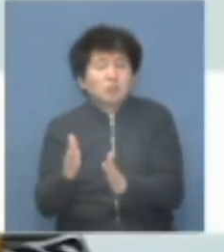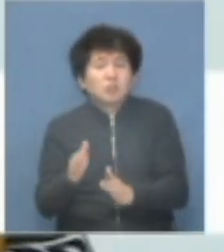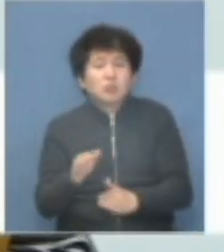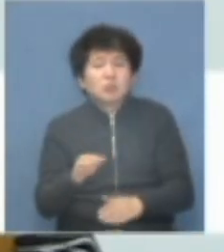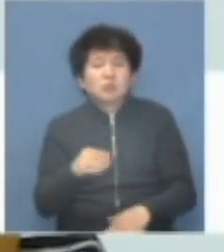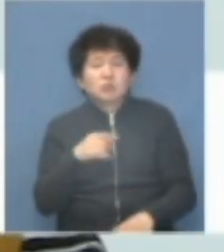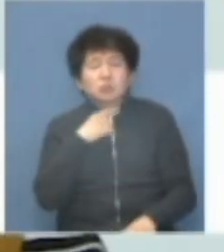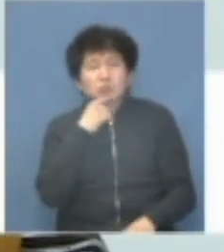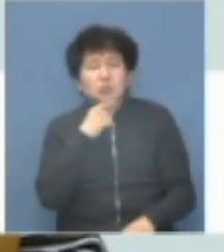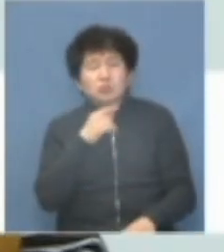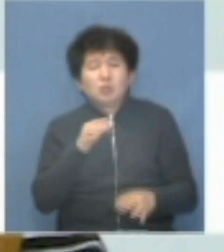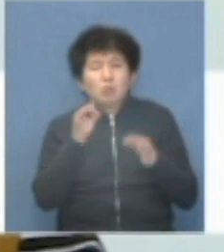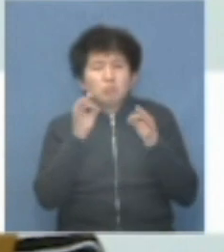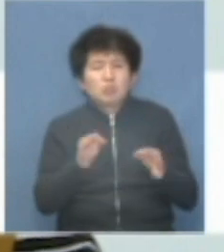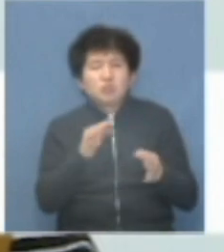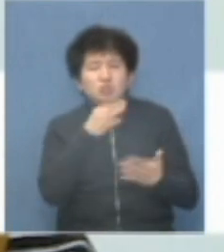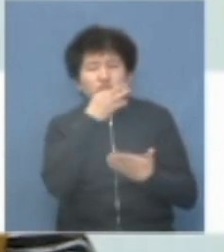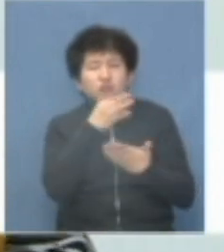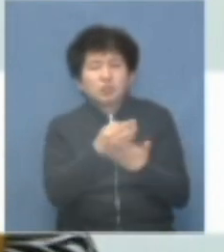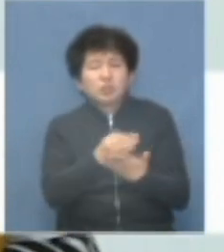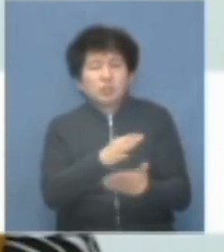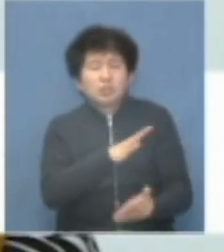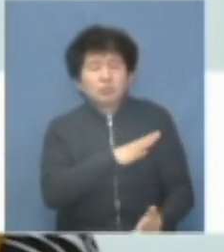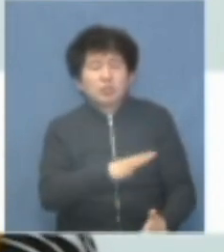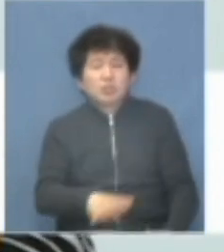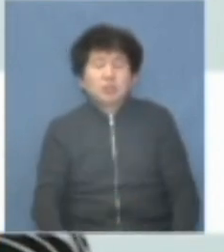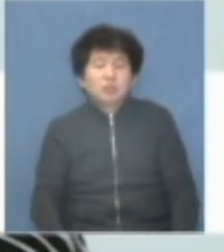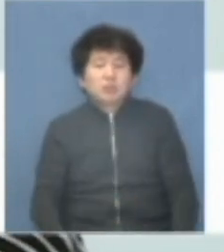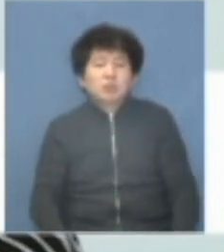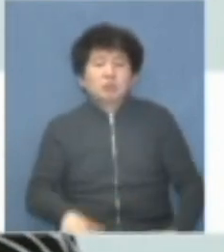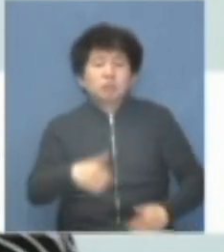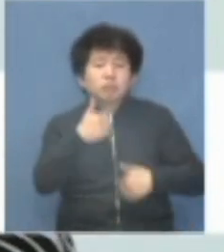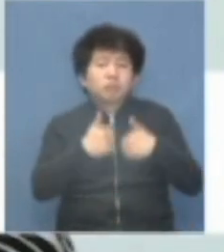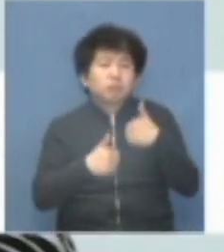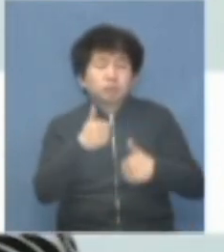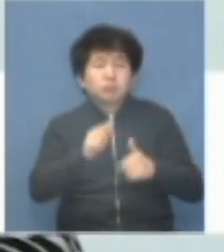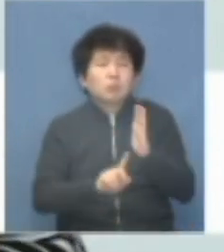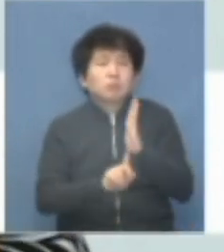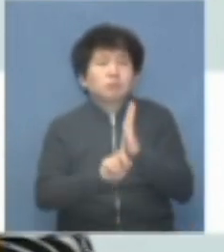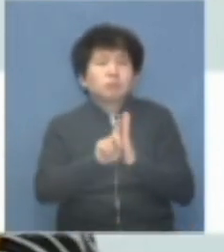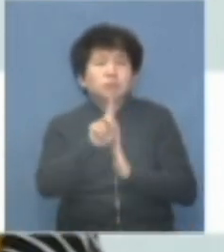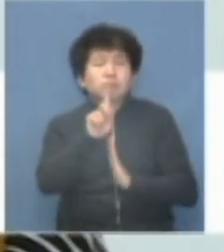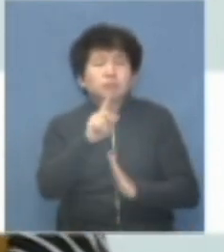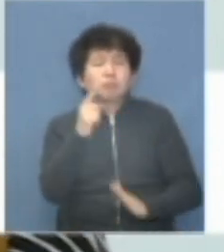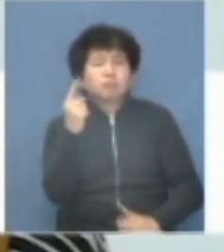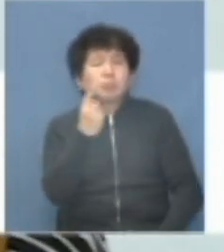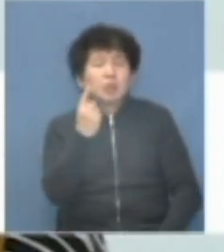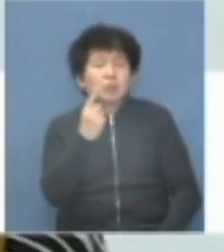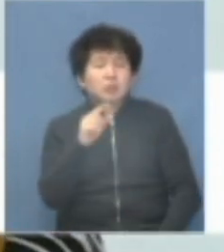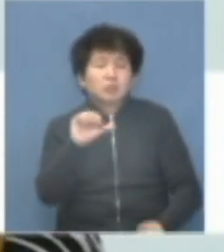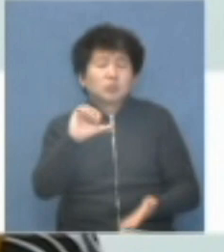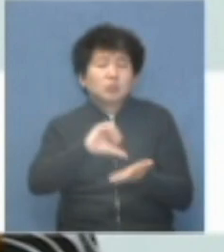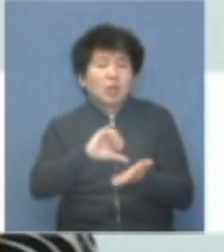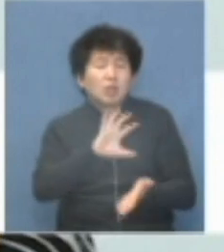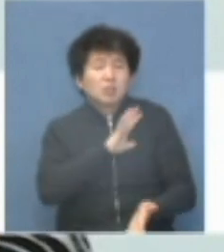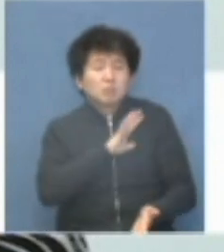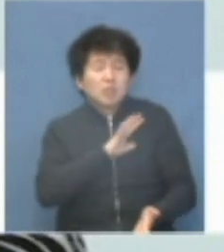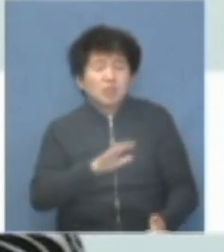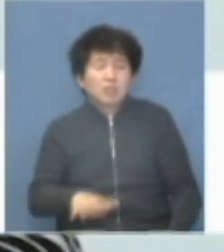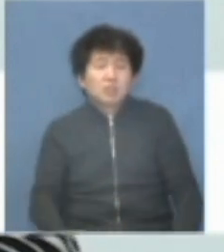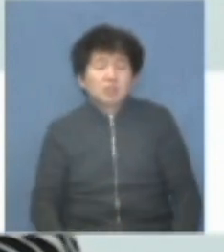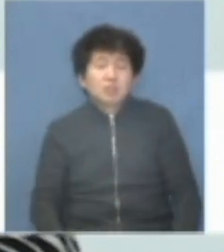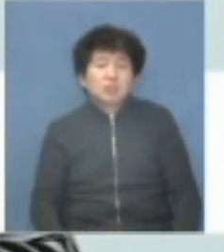берді. Конкурсқа алғаш рет қатысып жатырмын. Әрине толқулар жоқ емес, бар. Мына